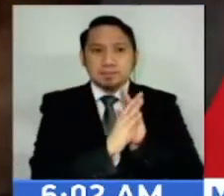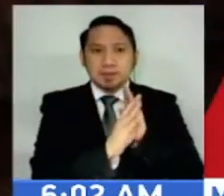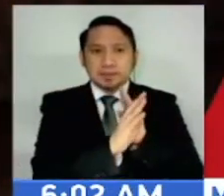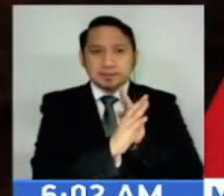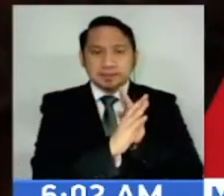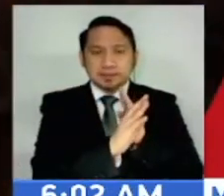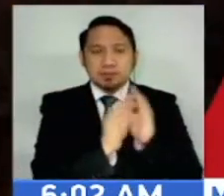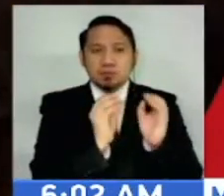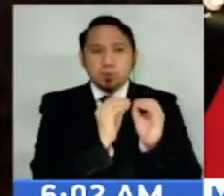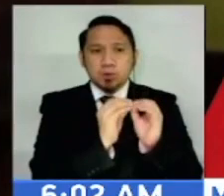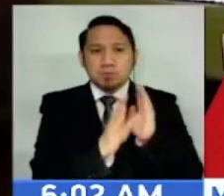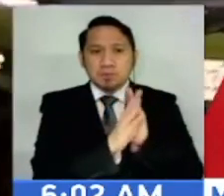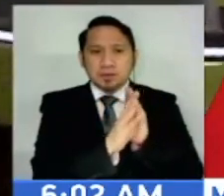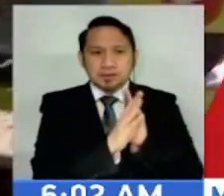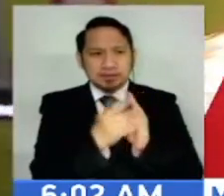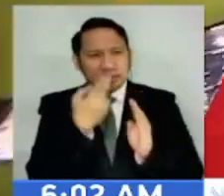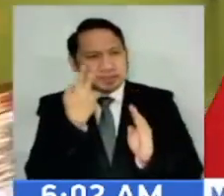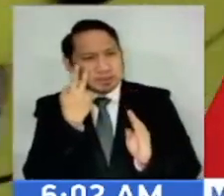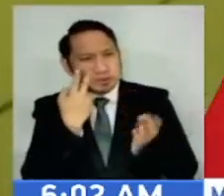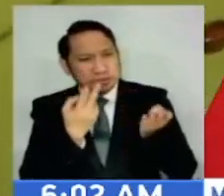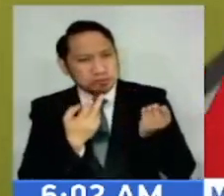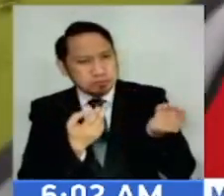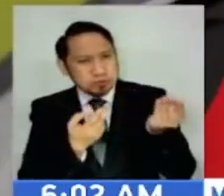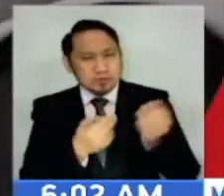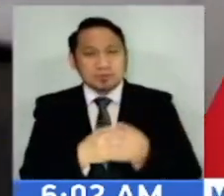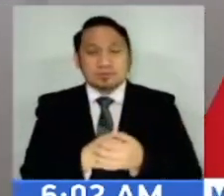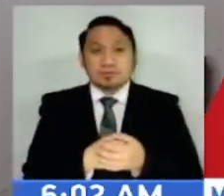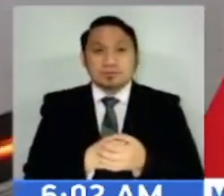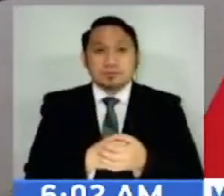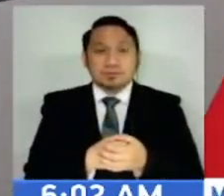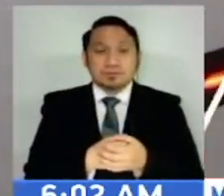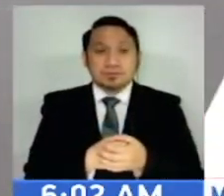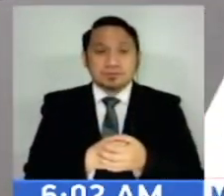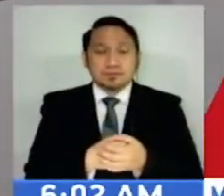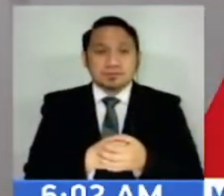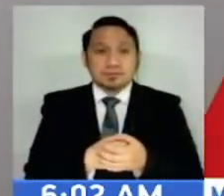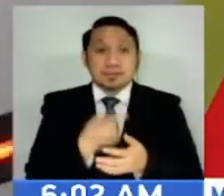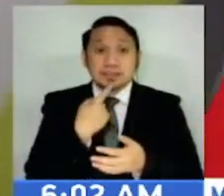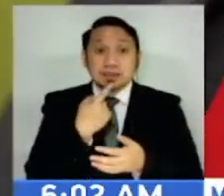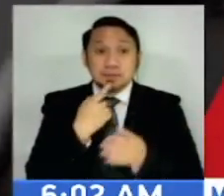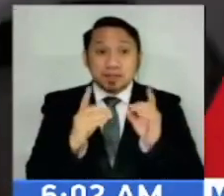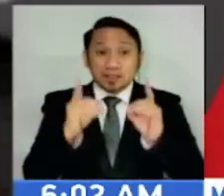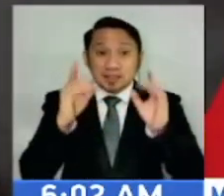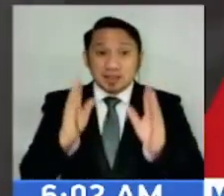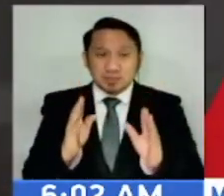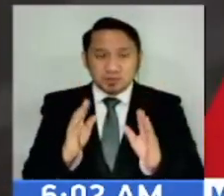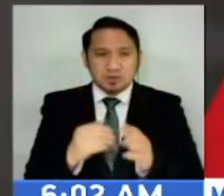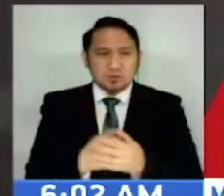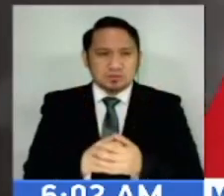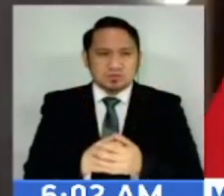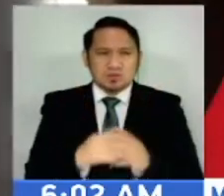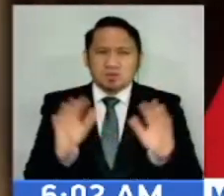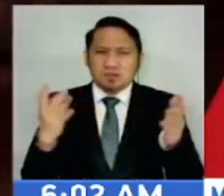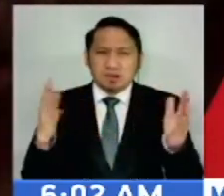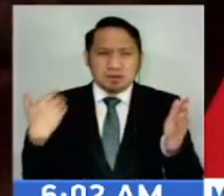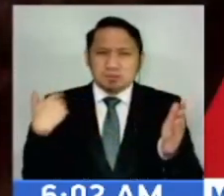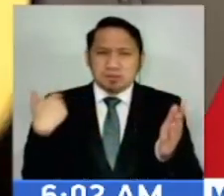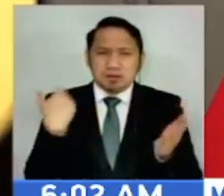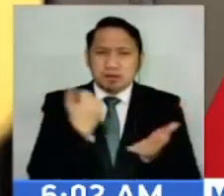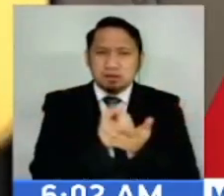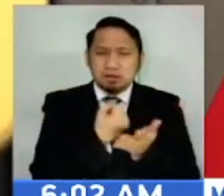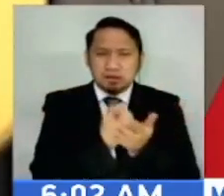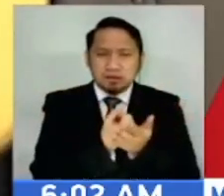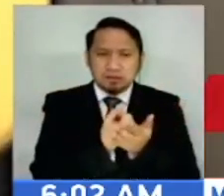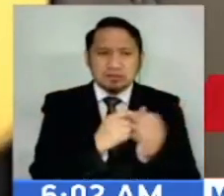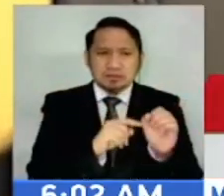eh. Daing naman ang ilang driver, hindi pa rin daw sila sumusweldo mula nang magsimula ang libreng sakay noong April 11.